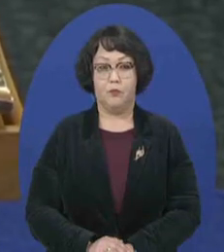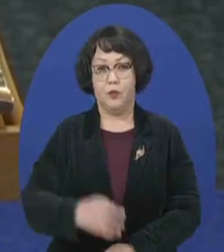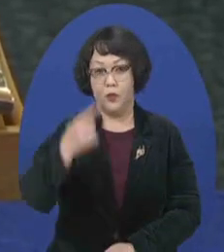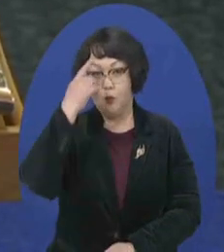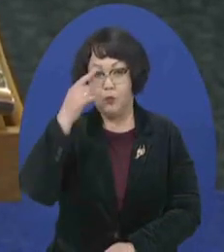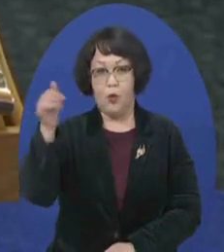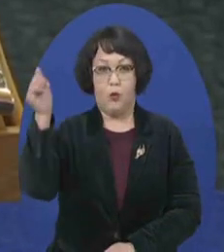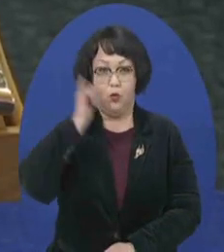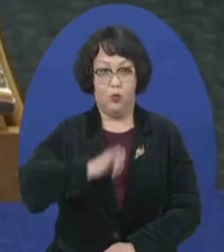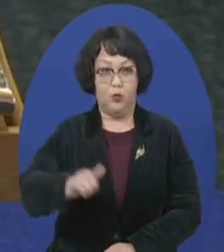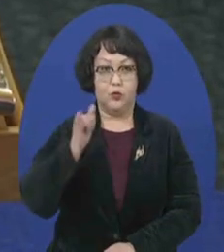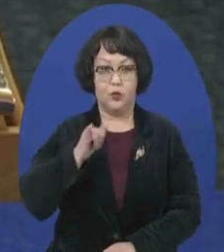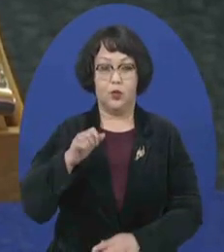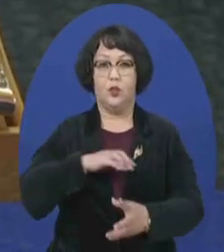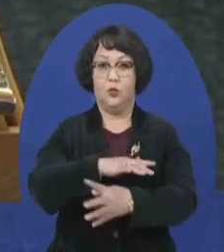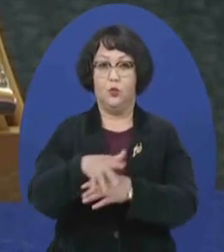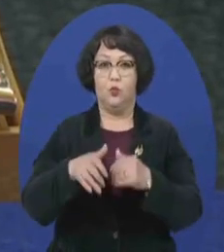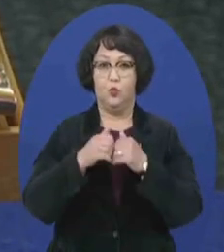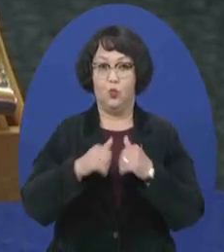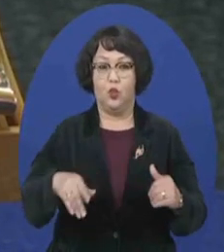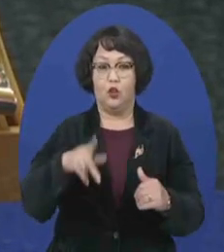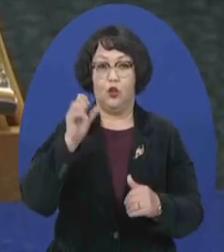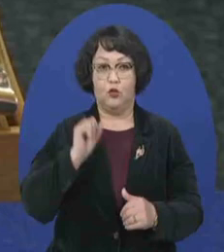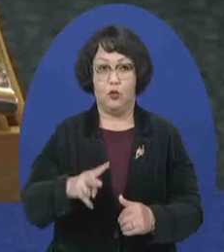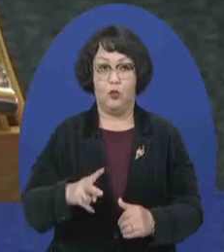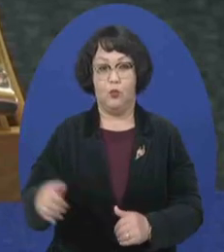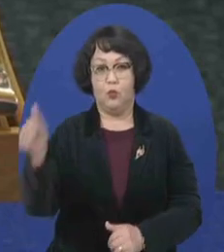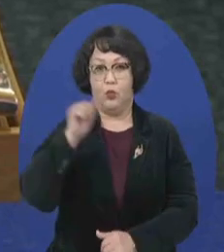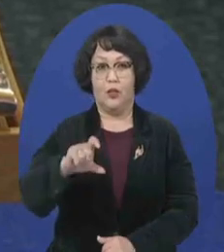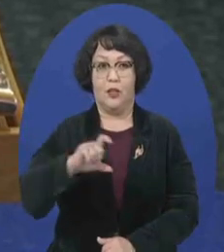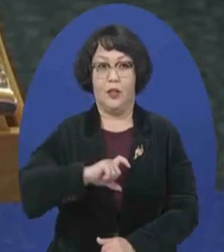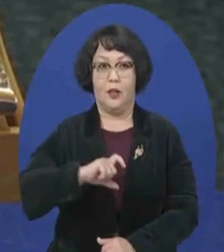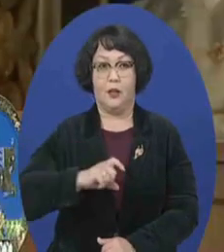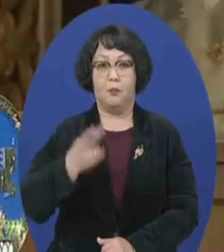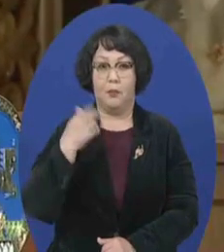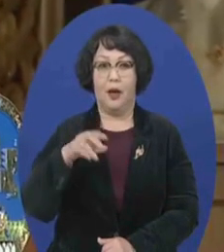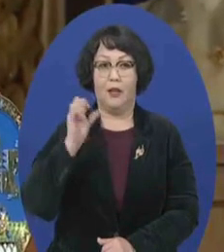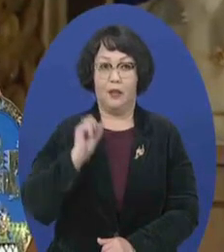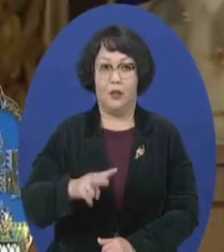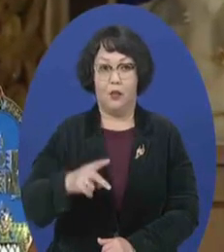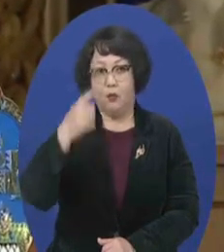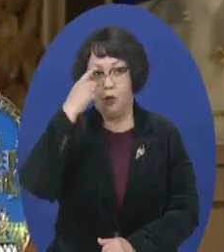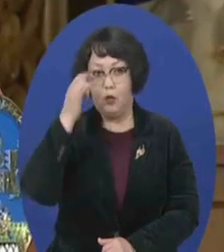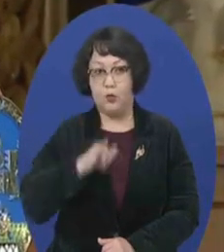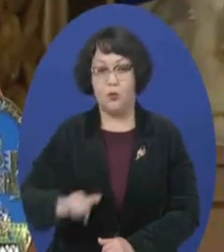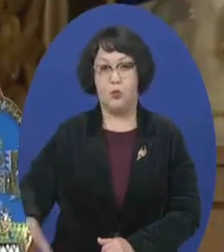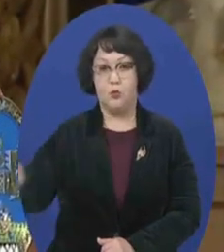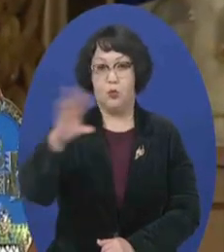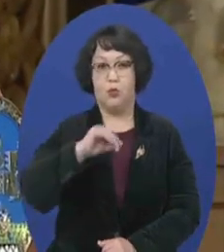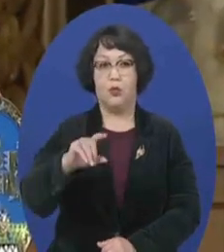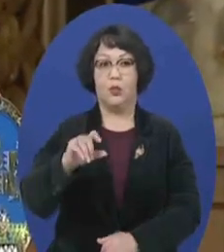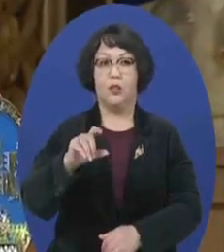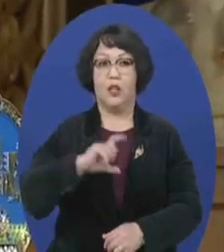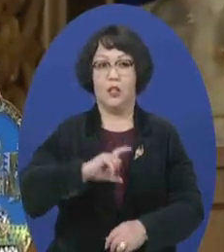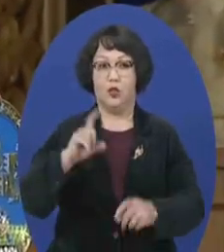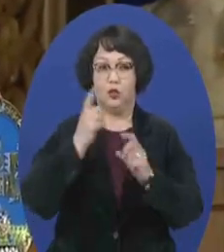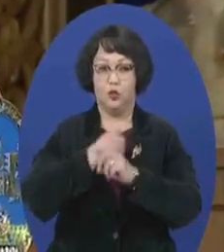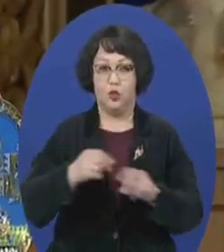Монгол улсын тусгаар тогтмол өргөнөх байдал Монголын ард түмний